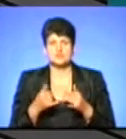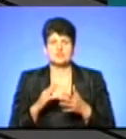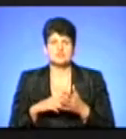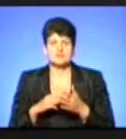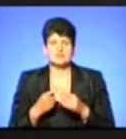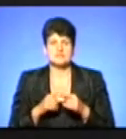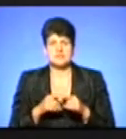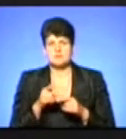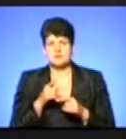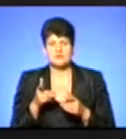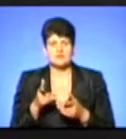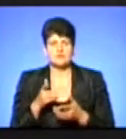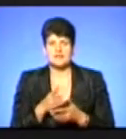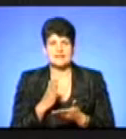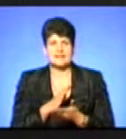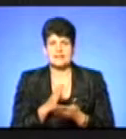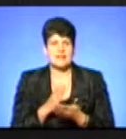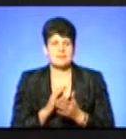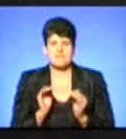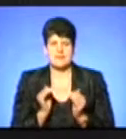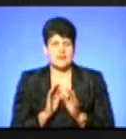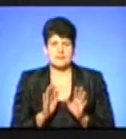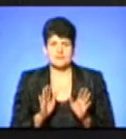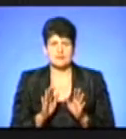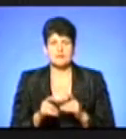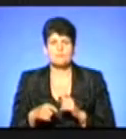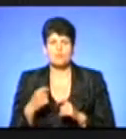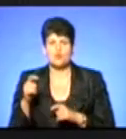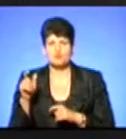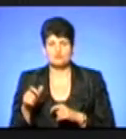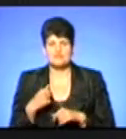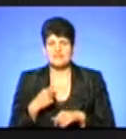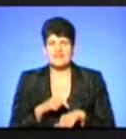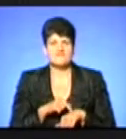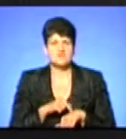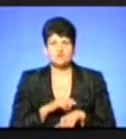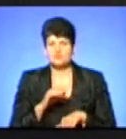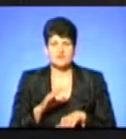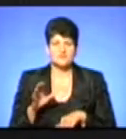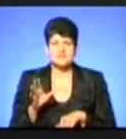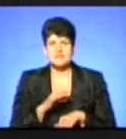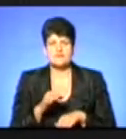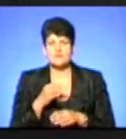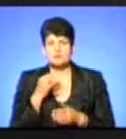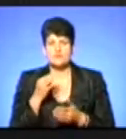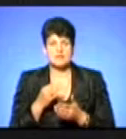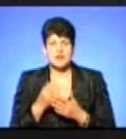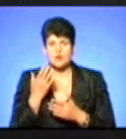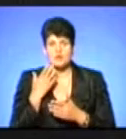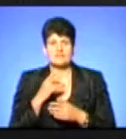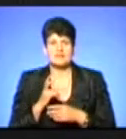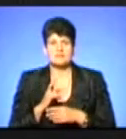вони є не маленькими, вони є достатніми для того, але порушник, от він не відчує всієї тої відповідальності, коли він не